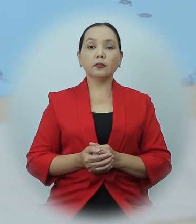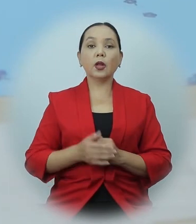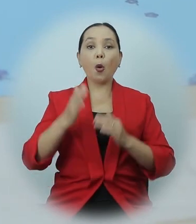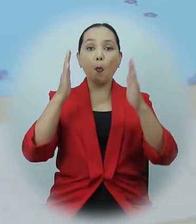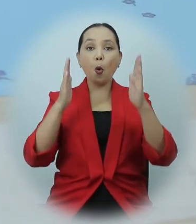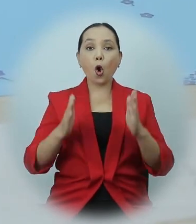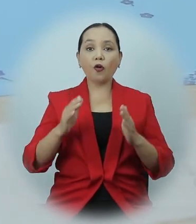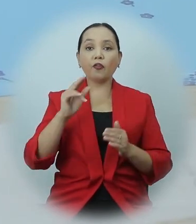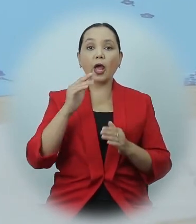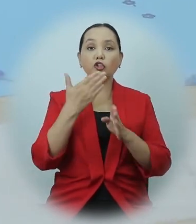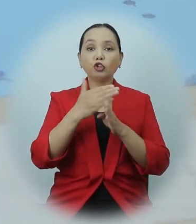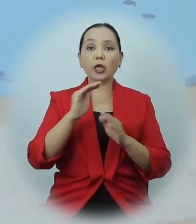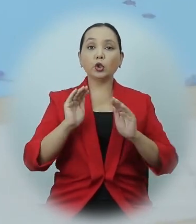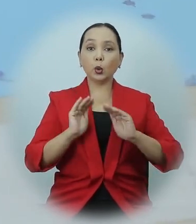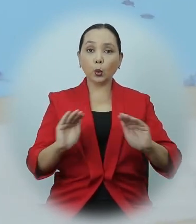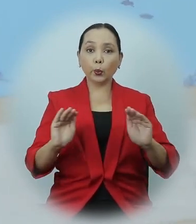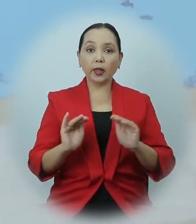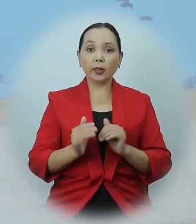боковая часть юбки.